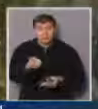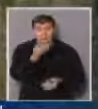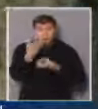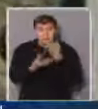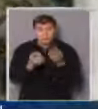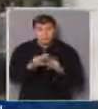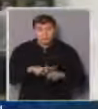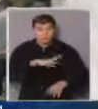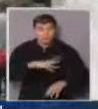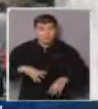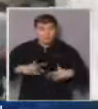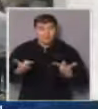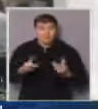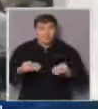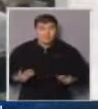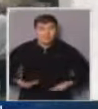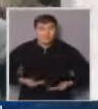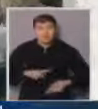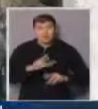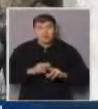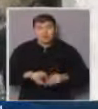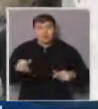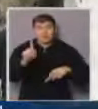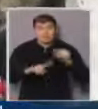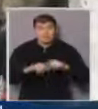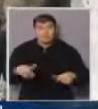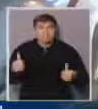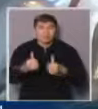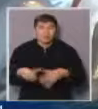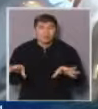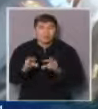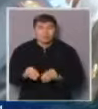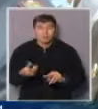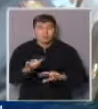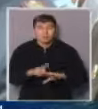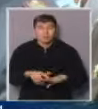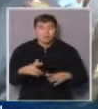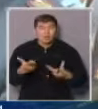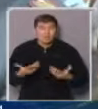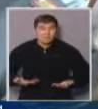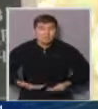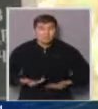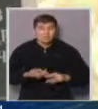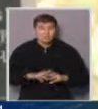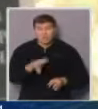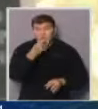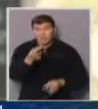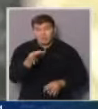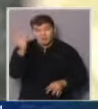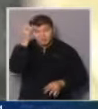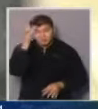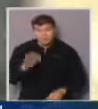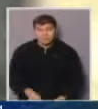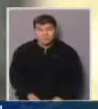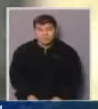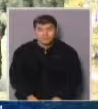где жил ветеран. На мероприятии собрались его близкие и коллеги, те, кто знал его еще при жизни. Они поделились своими